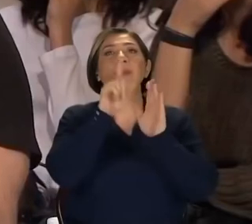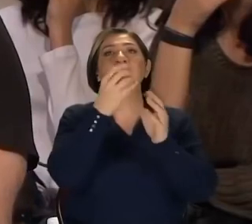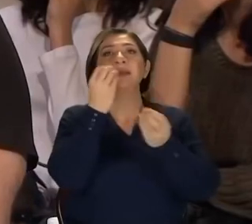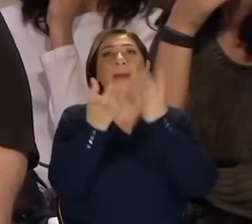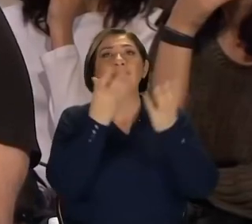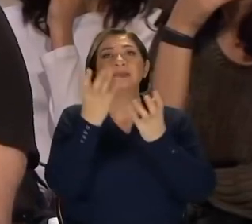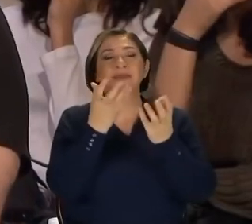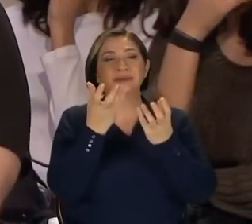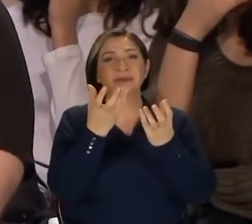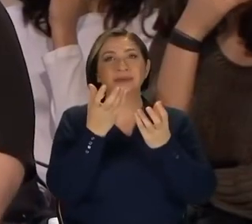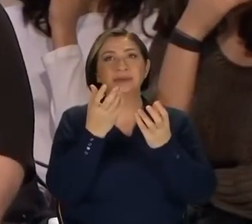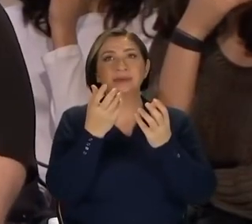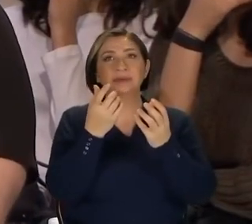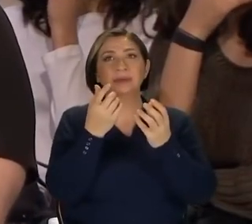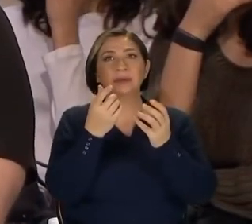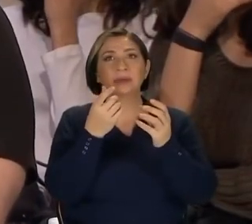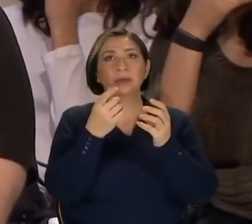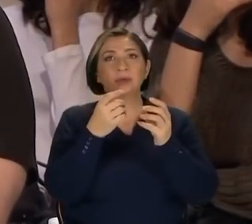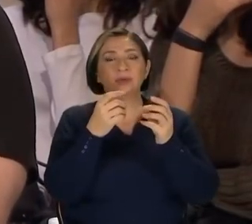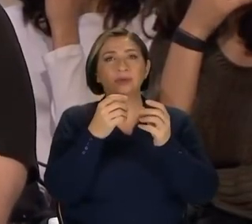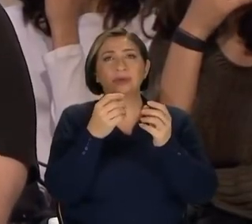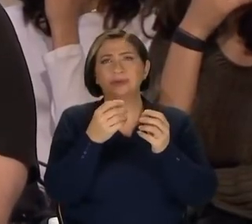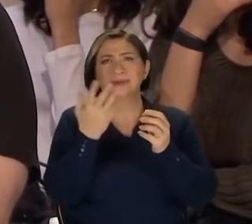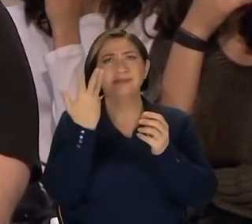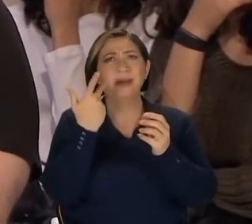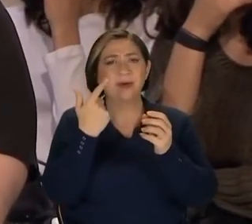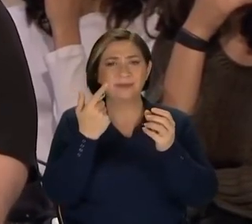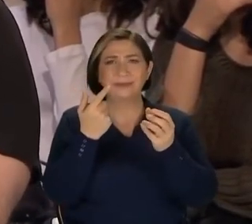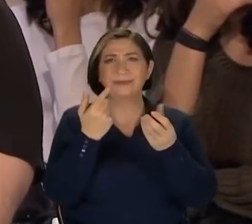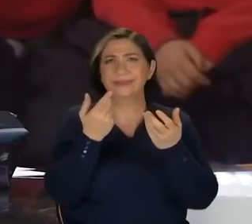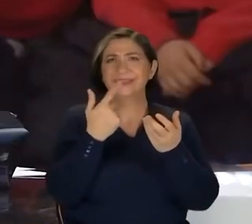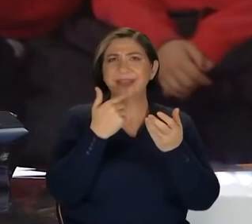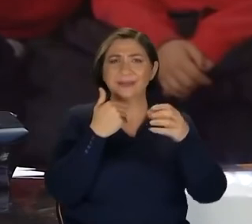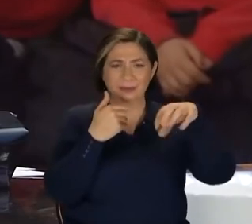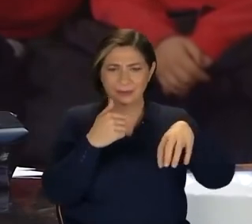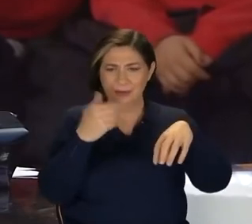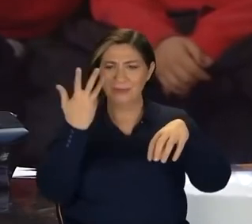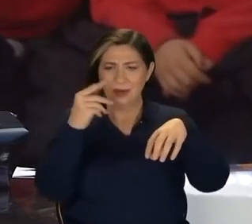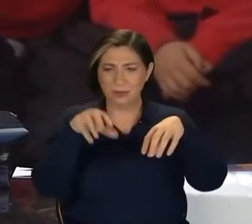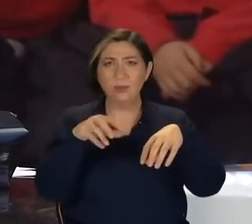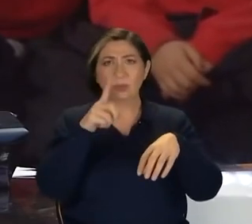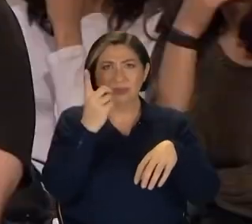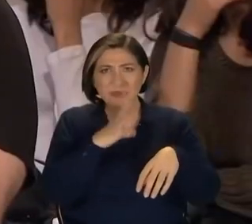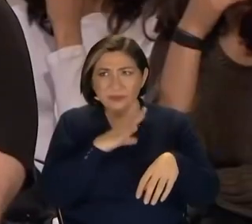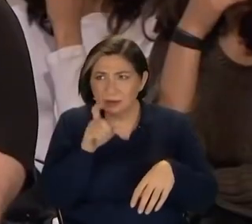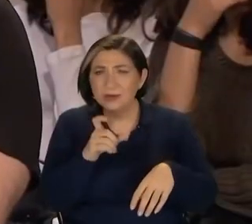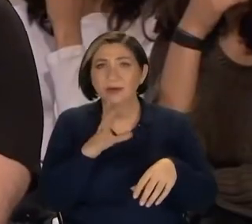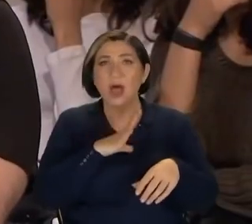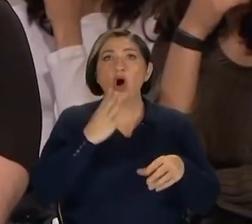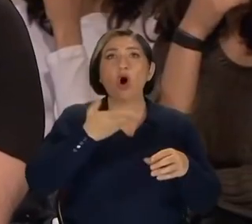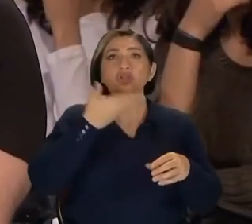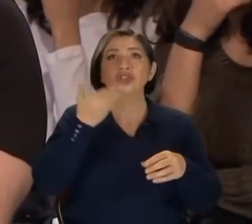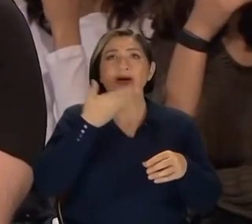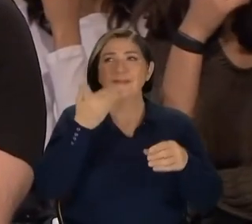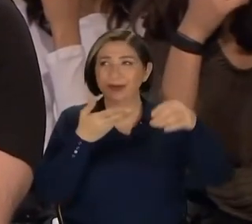yemekçi izliyorum. Spangeli'nin yanına pilav koyan çocuk. Hani var ya böyle. Var böyle işte hoşafla